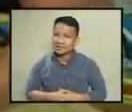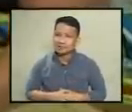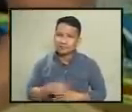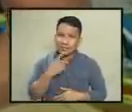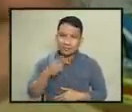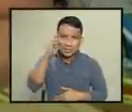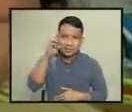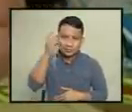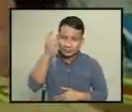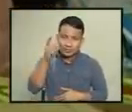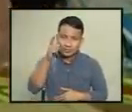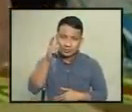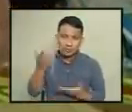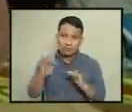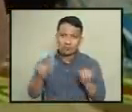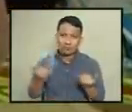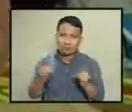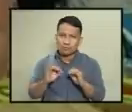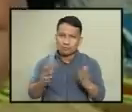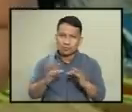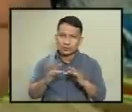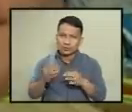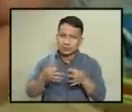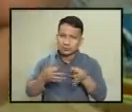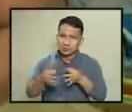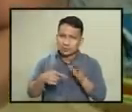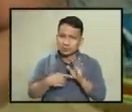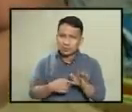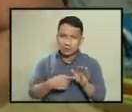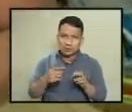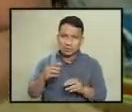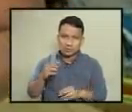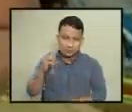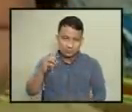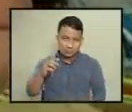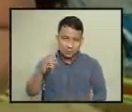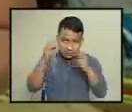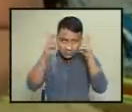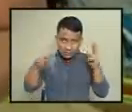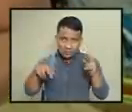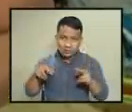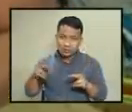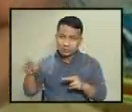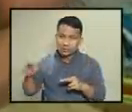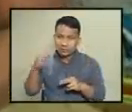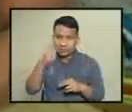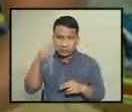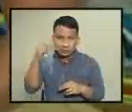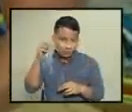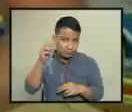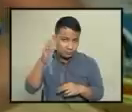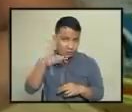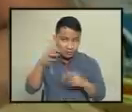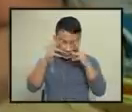Ed Lucci, sa ngayon ay wala pang pahayag ang mismong alkalde ng Talisay na si Mayor Jerry Natanauan na kapatid ni Vice Mayor Charlie. Sa ngayon